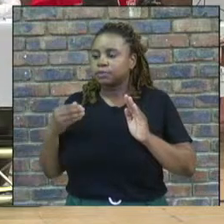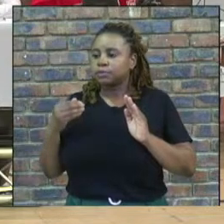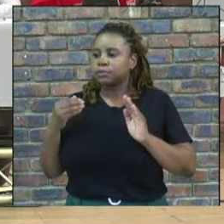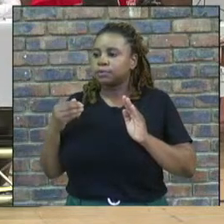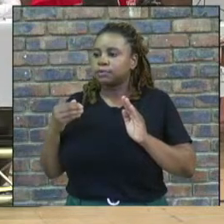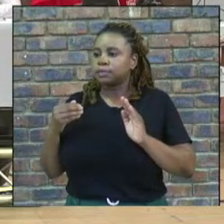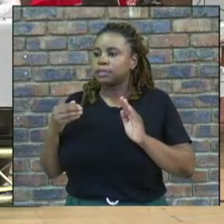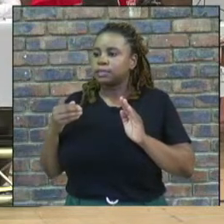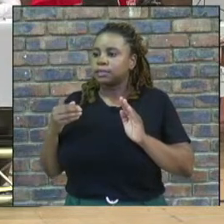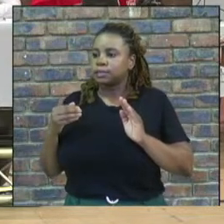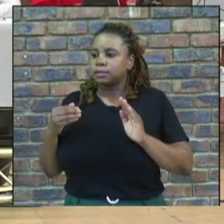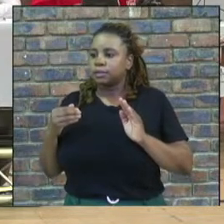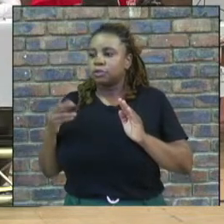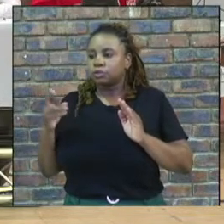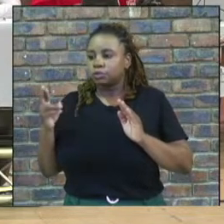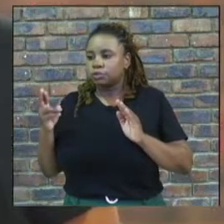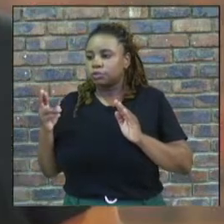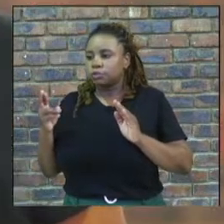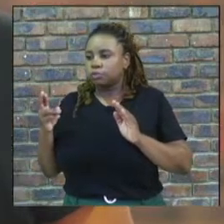will be enough?